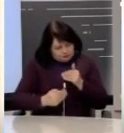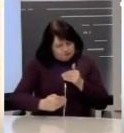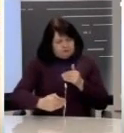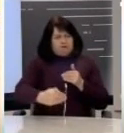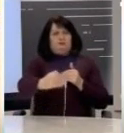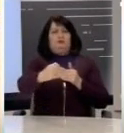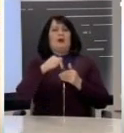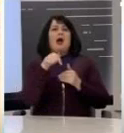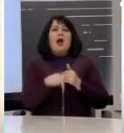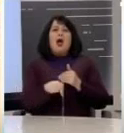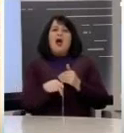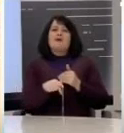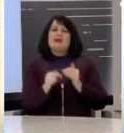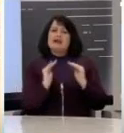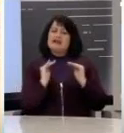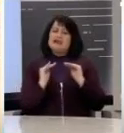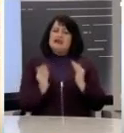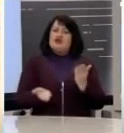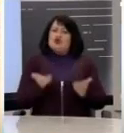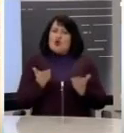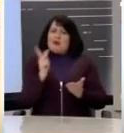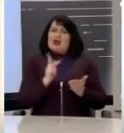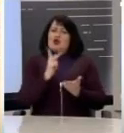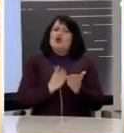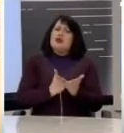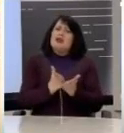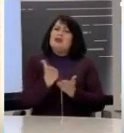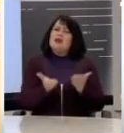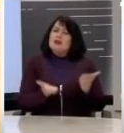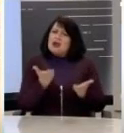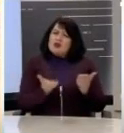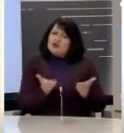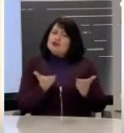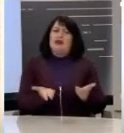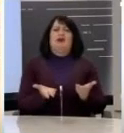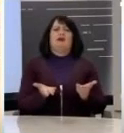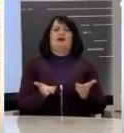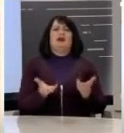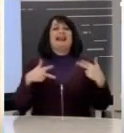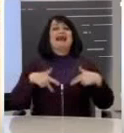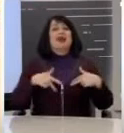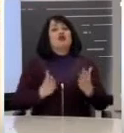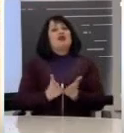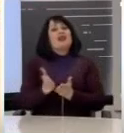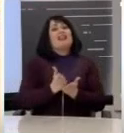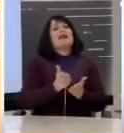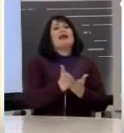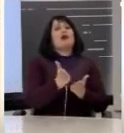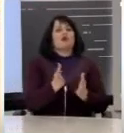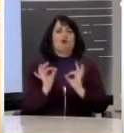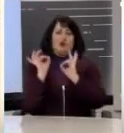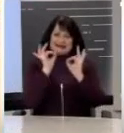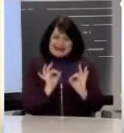που συνδυάζει τη δημοσιονομική ισορροπία με την κοινωνική δικαιοσύνη και υπηρετεί τις αρχές του κράτους δικαίου. Πιο